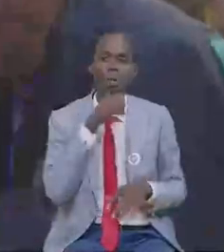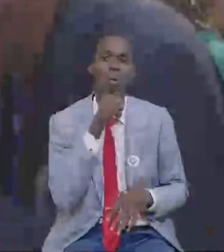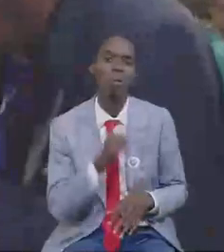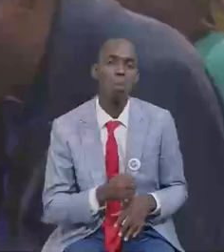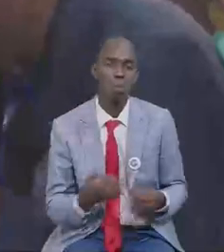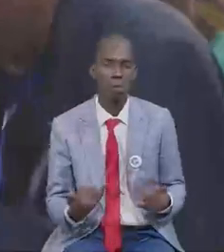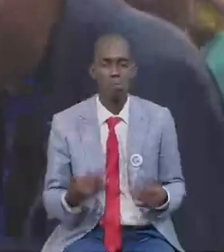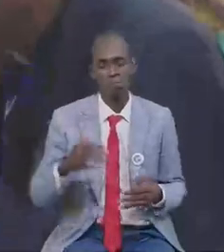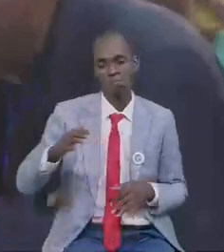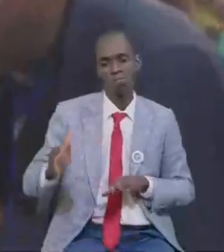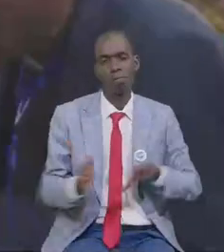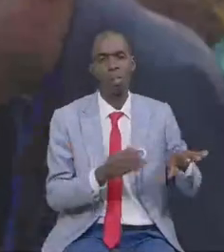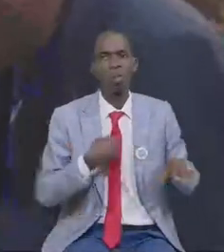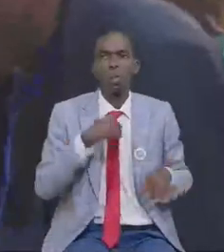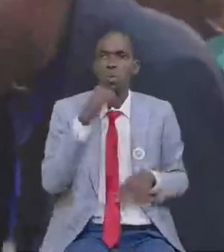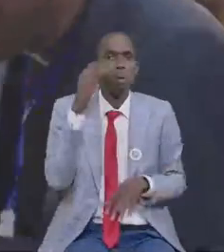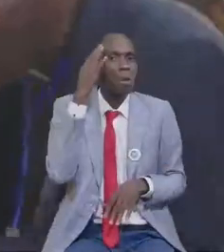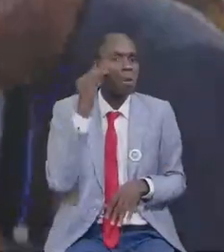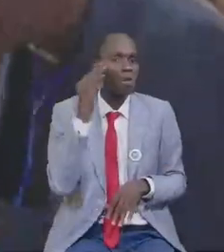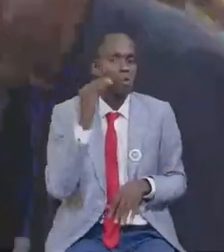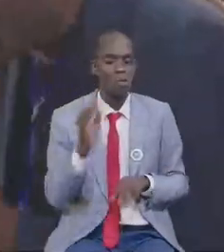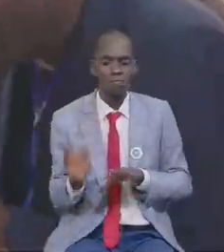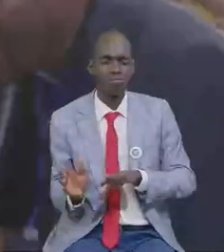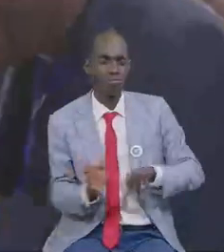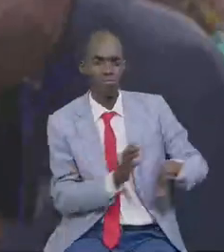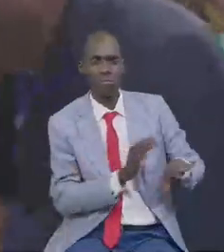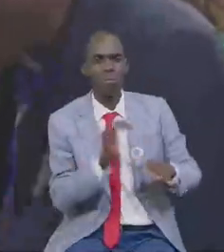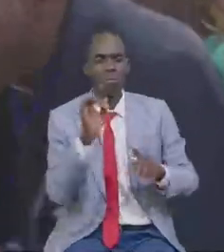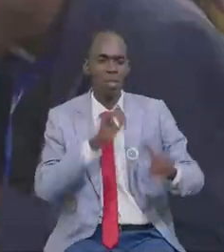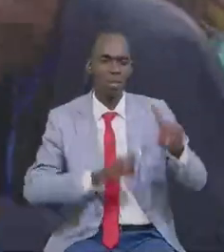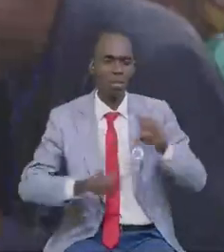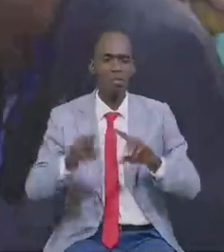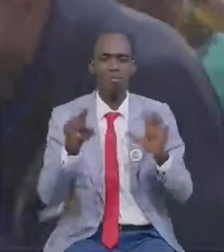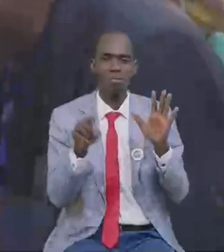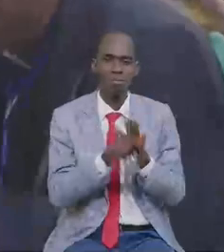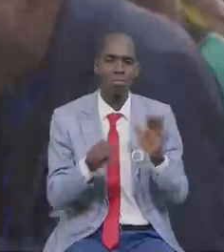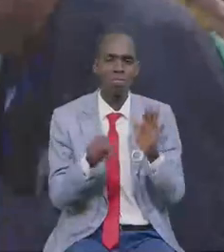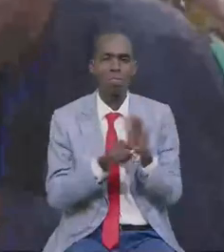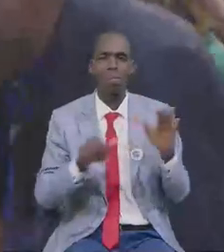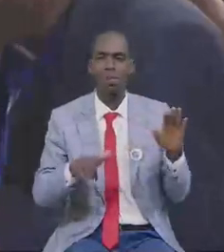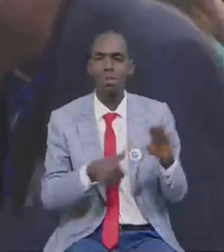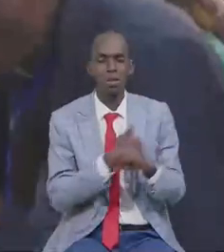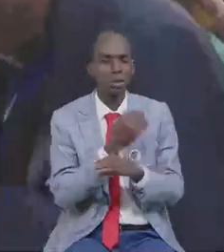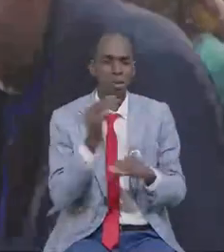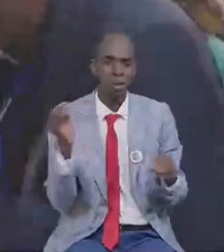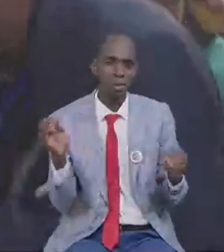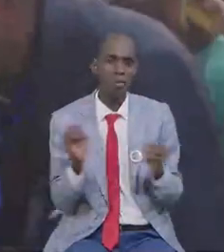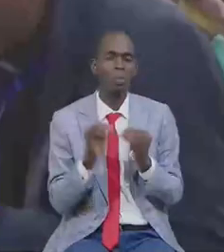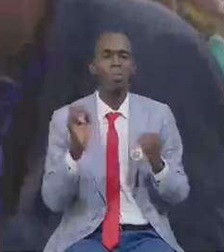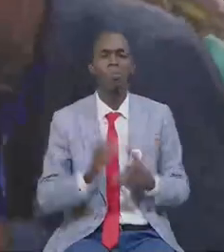pas d'expérience. Ça, c'est des anciens chants. Ne les fredonne plus.